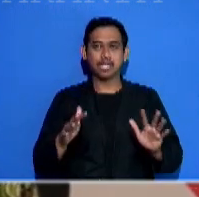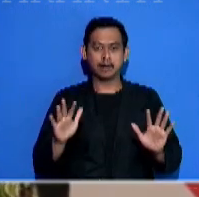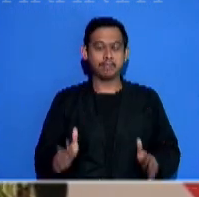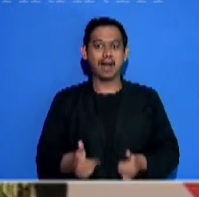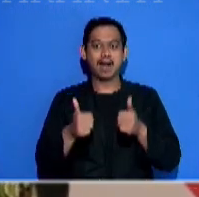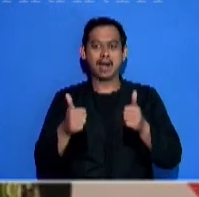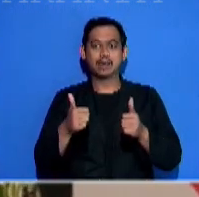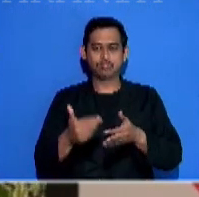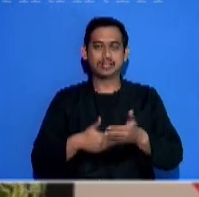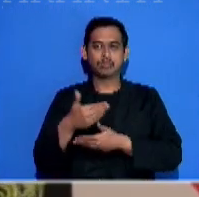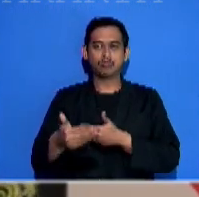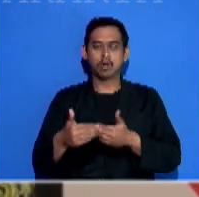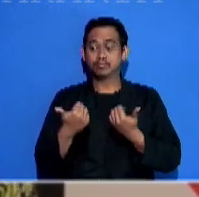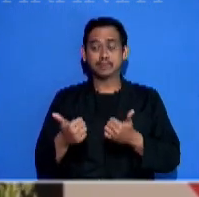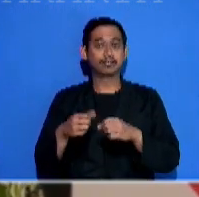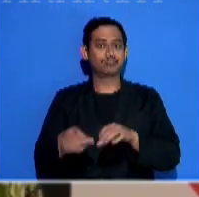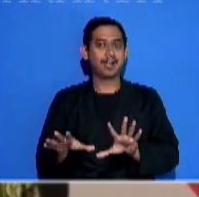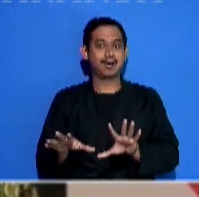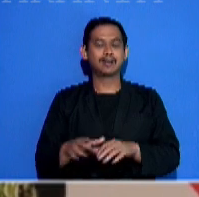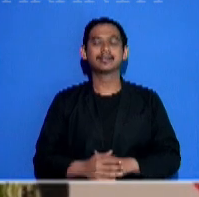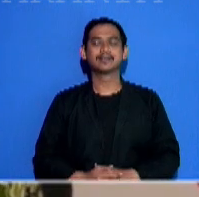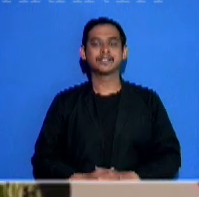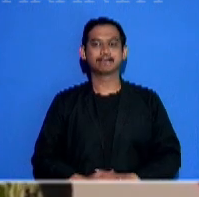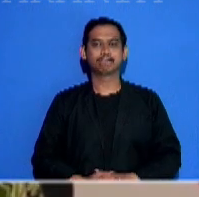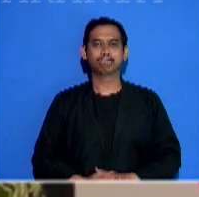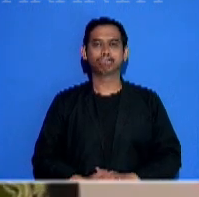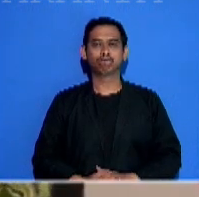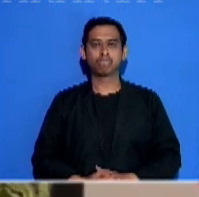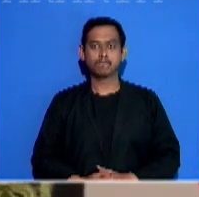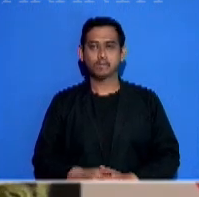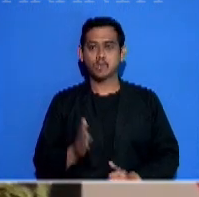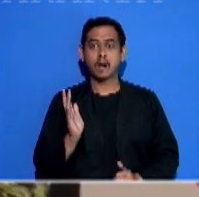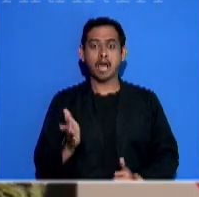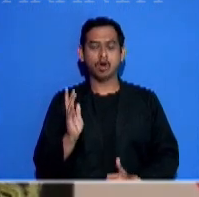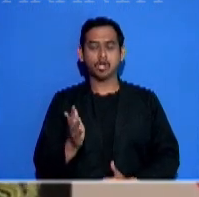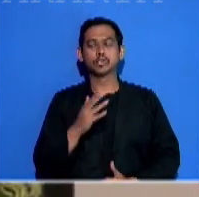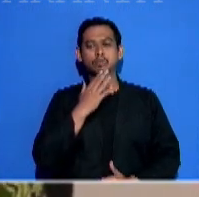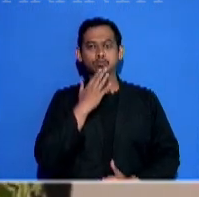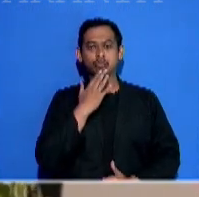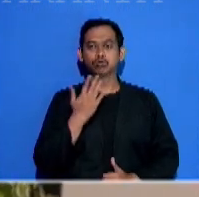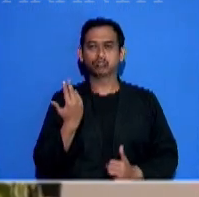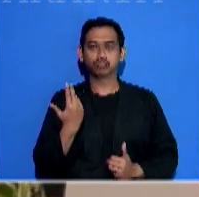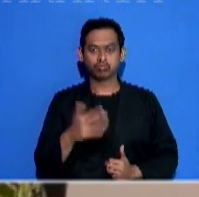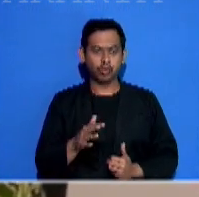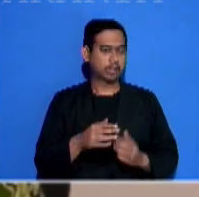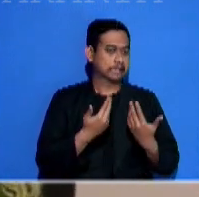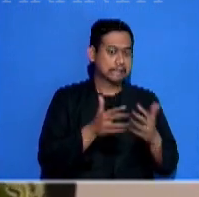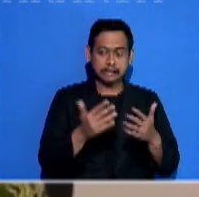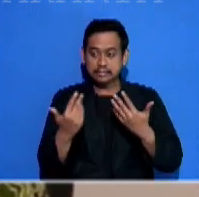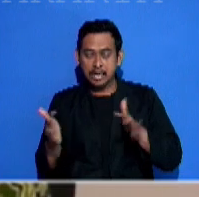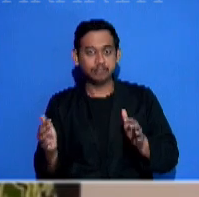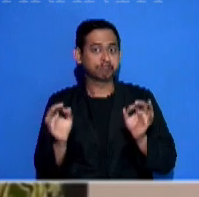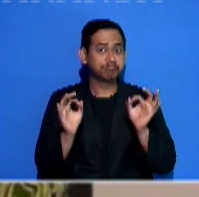tentunya kalau toah masih ada eh apa ya sampah-sampah yang di luar